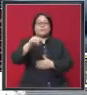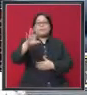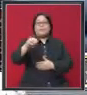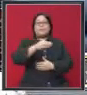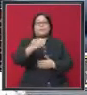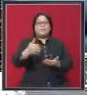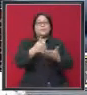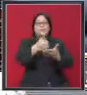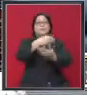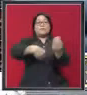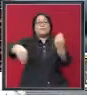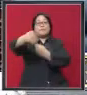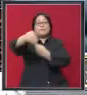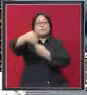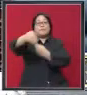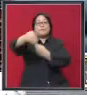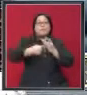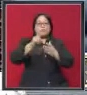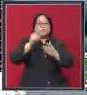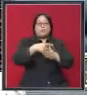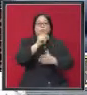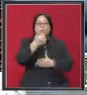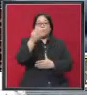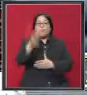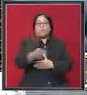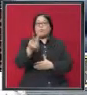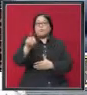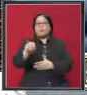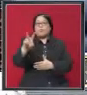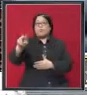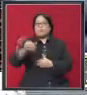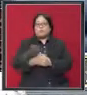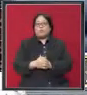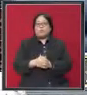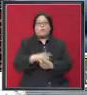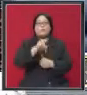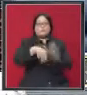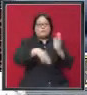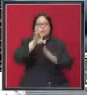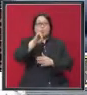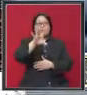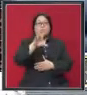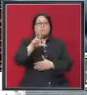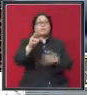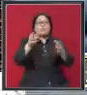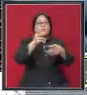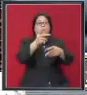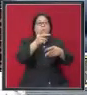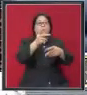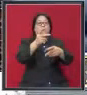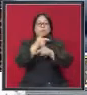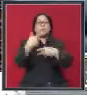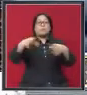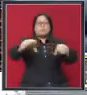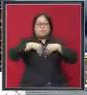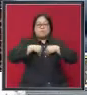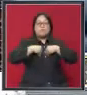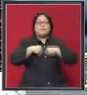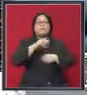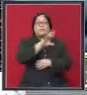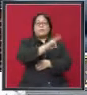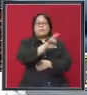moratorium dan bantuan bayaran balik pinjaman bermula Oktober 2020. Lebih 700,000 permohonan telah diterima dan daripada jumlah